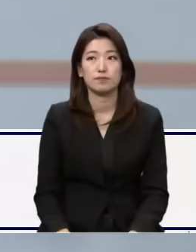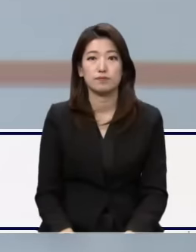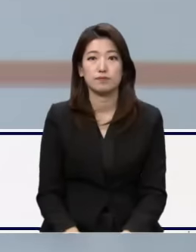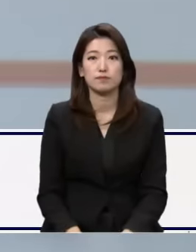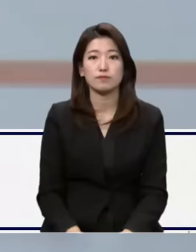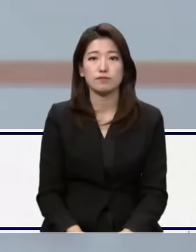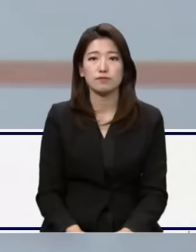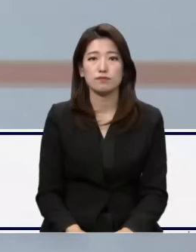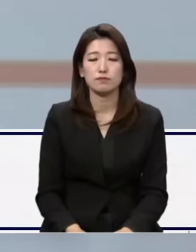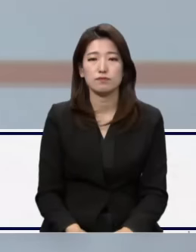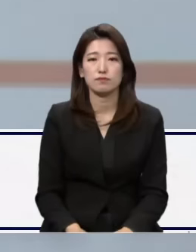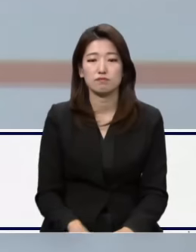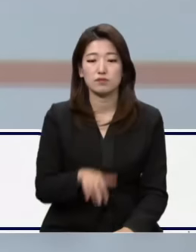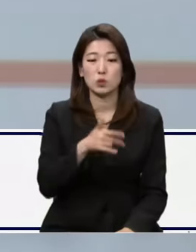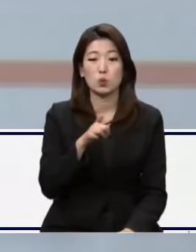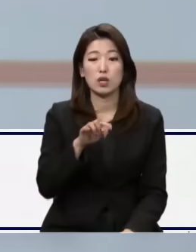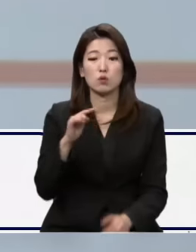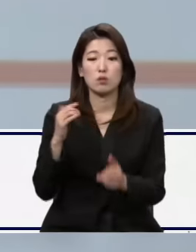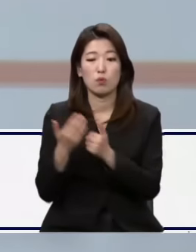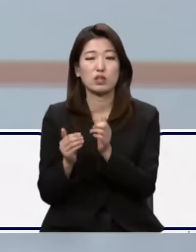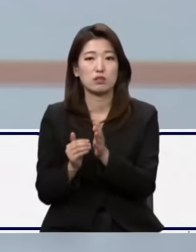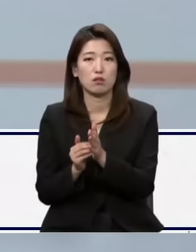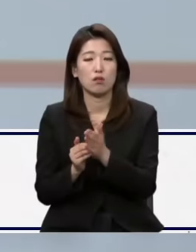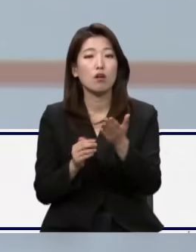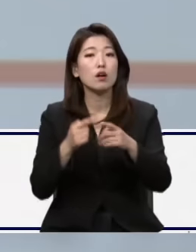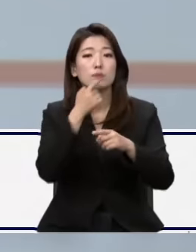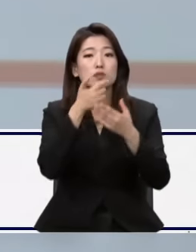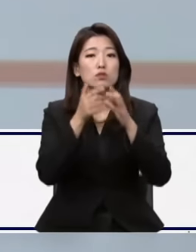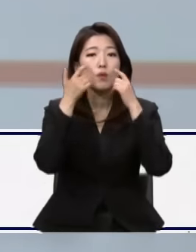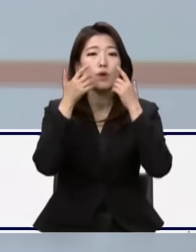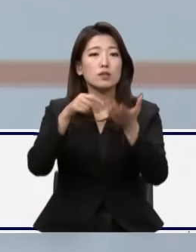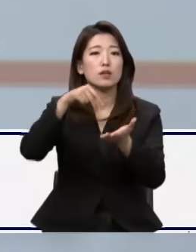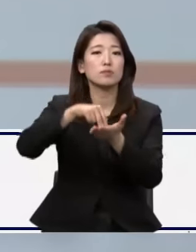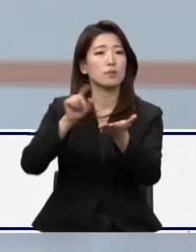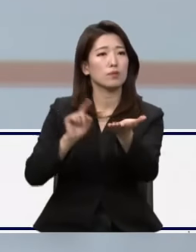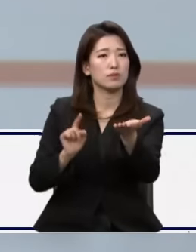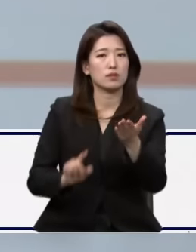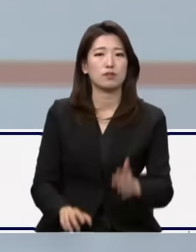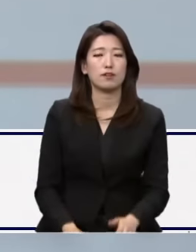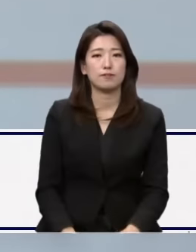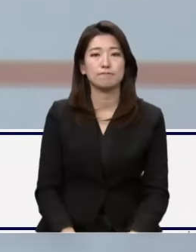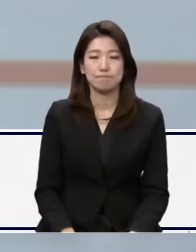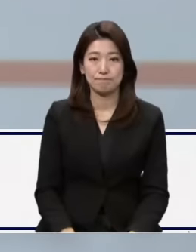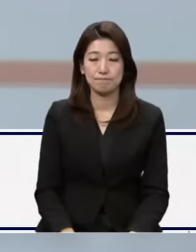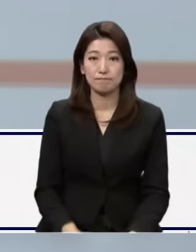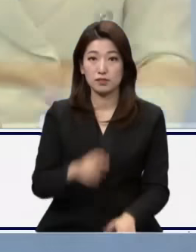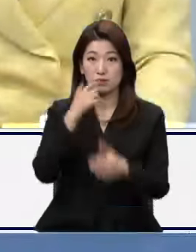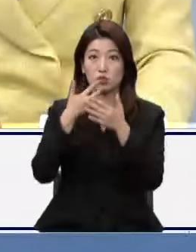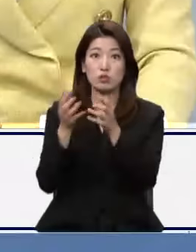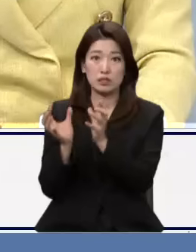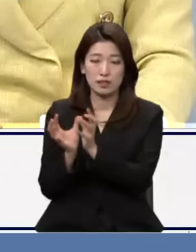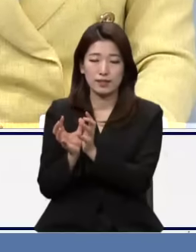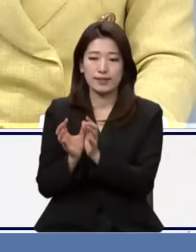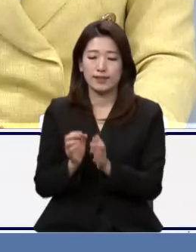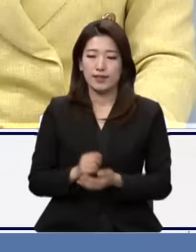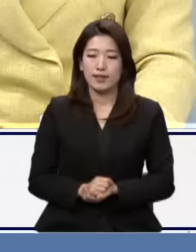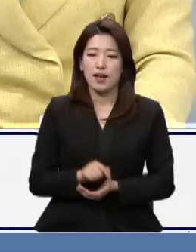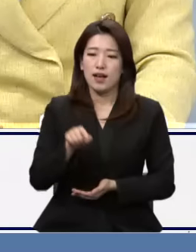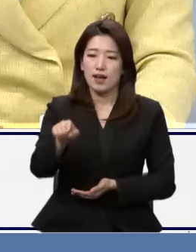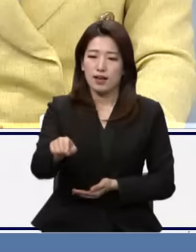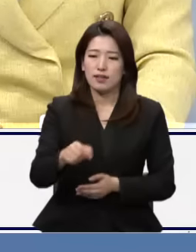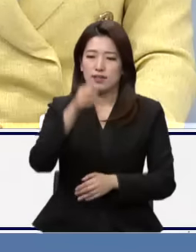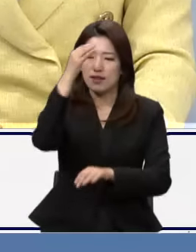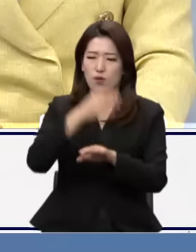권고했습니다 아시다시피 사과를 권고했고 그리고 그 이후에 후보가 직접 사과를 했죠 사실이 발언 자체가 부적